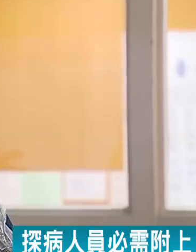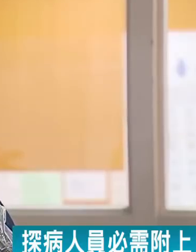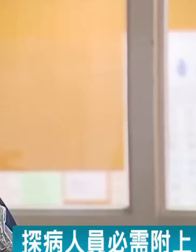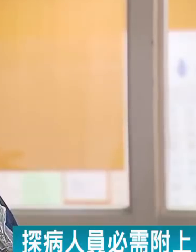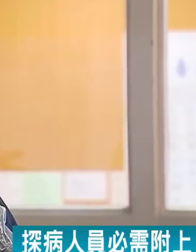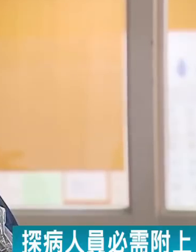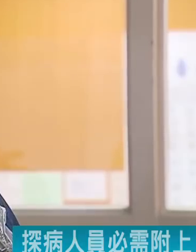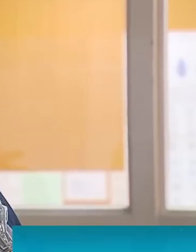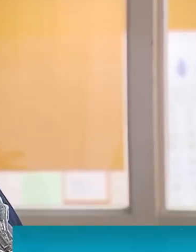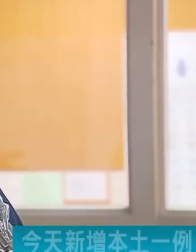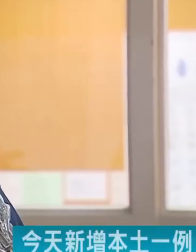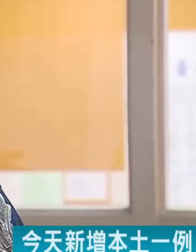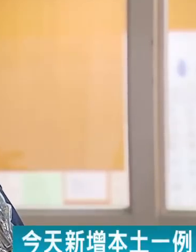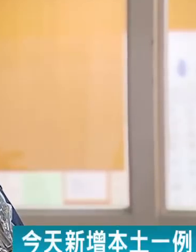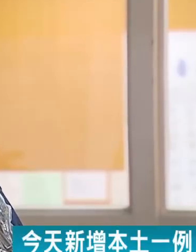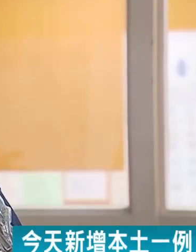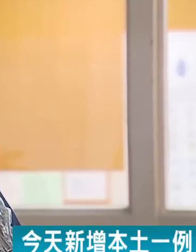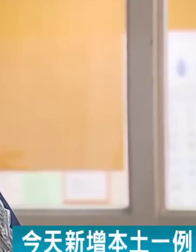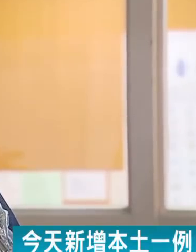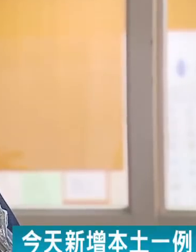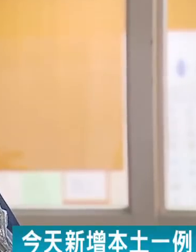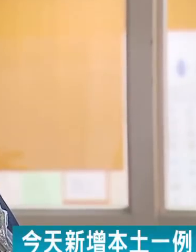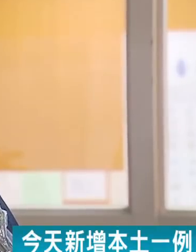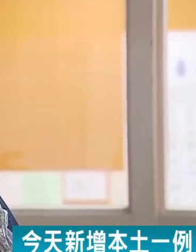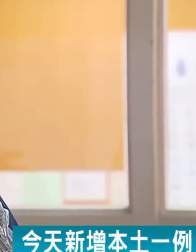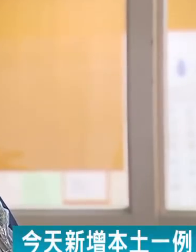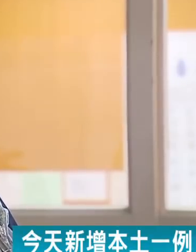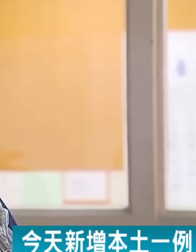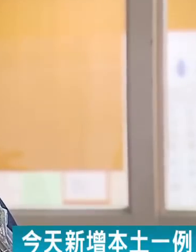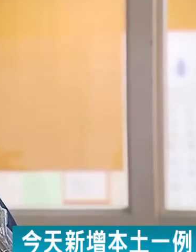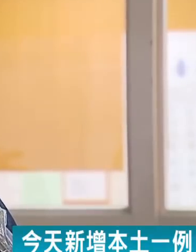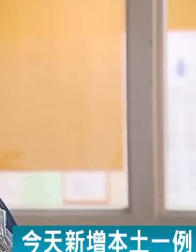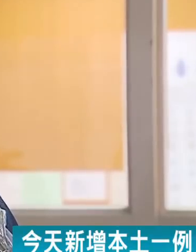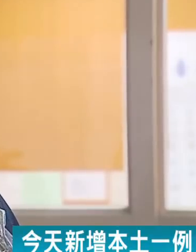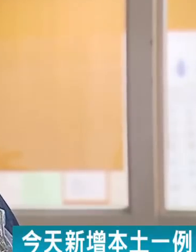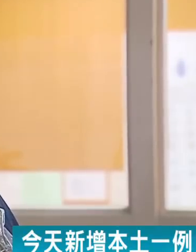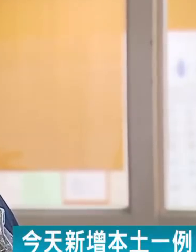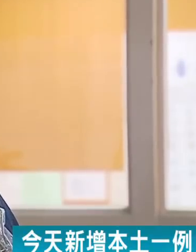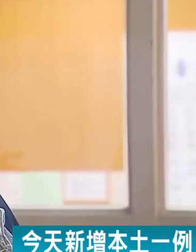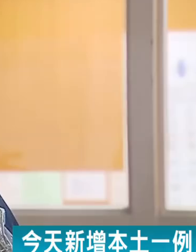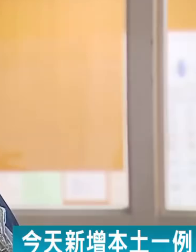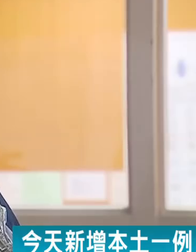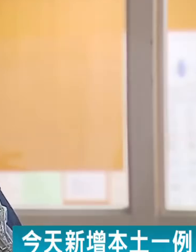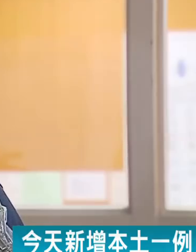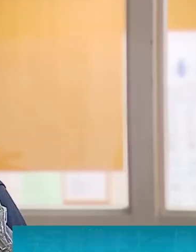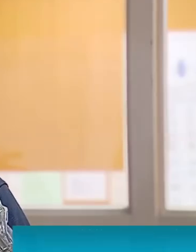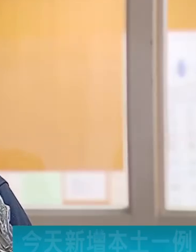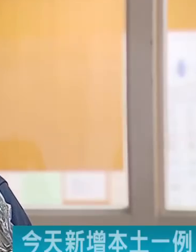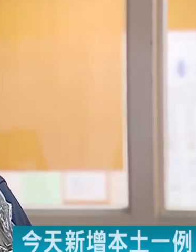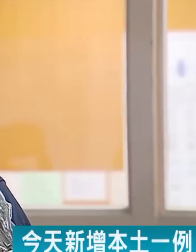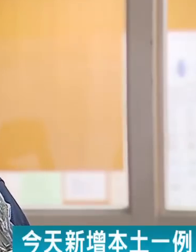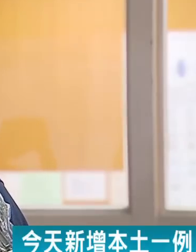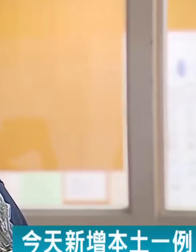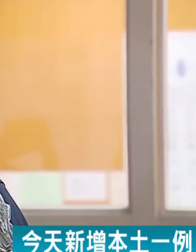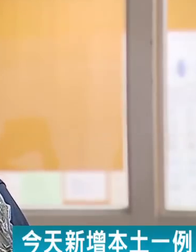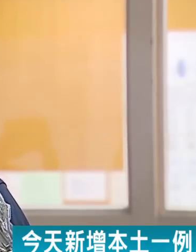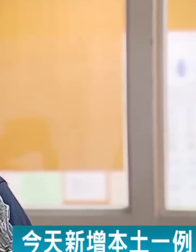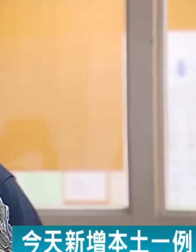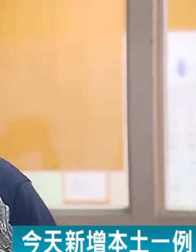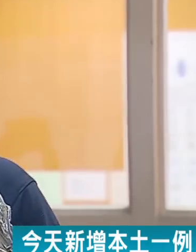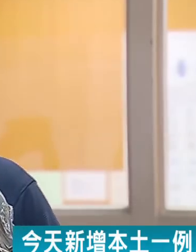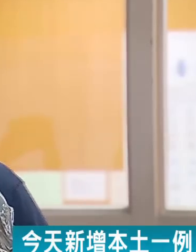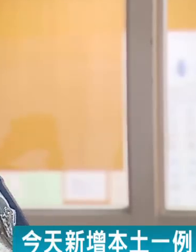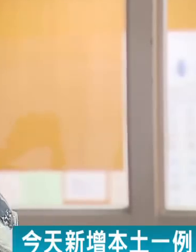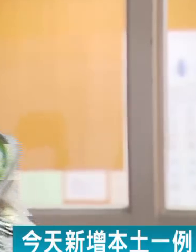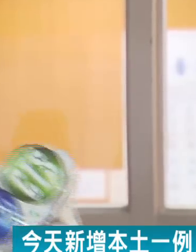者道歉，因为呢，员工的疏失就是我的疏失啊，没有把他们教好，所以呢，我责无旁贷，那请接受我